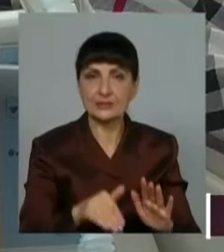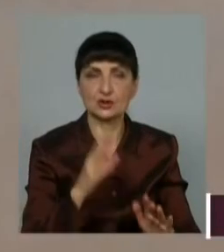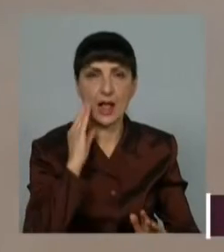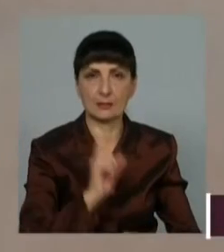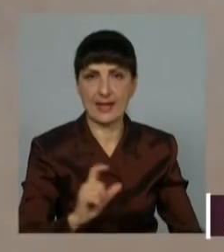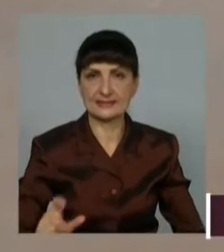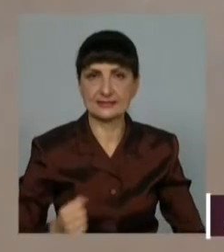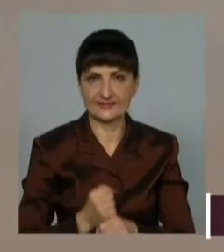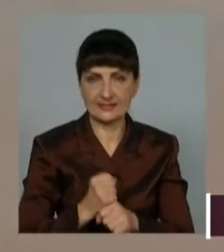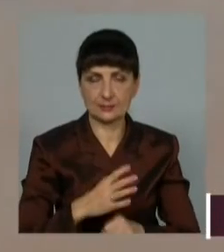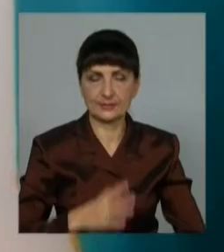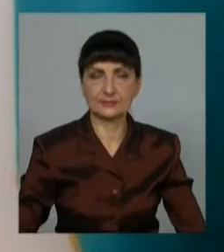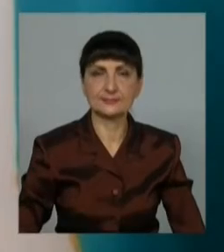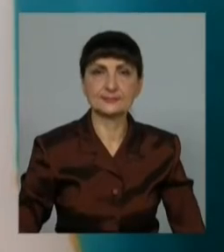алматинцев.